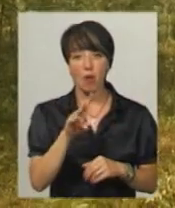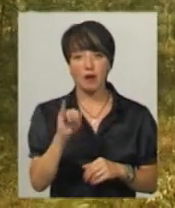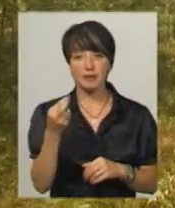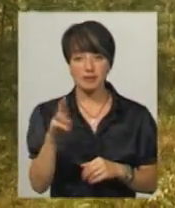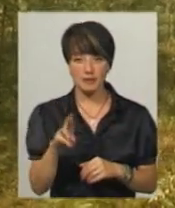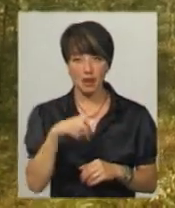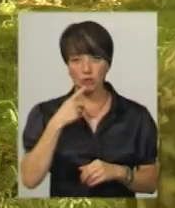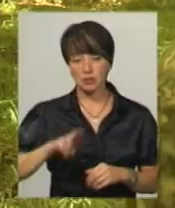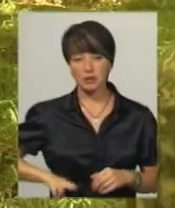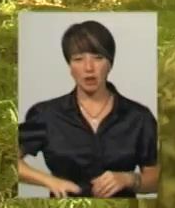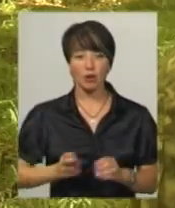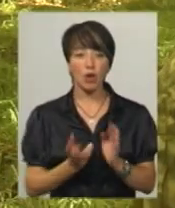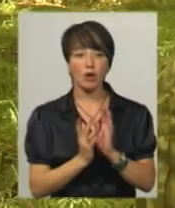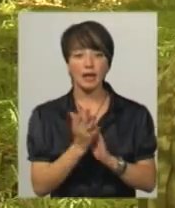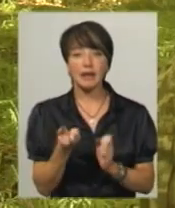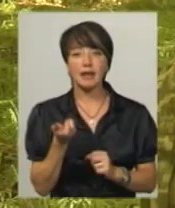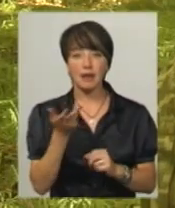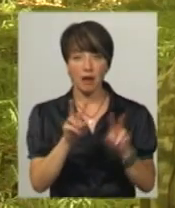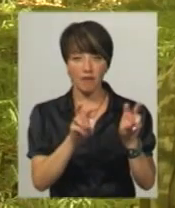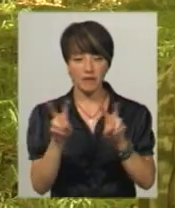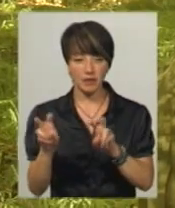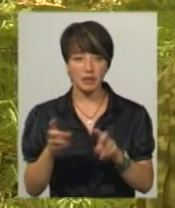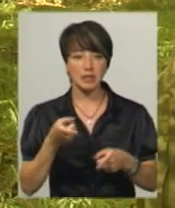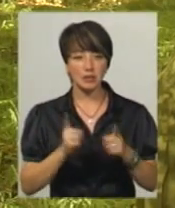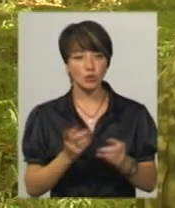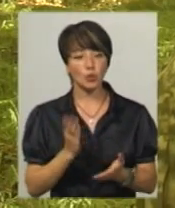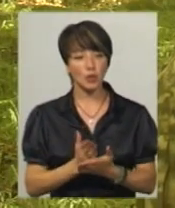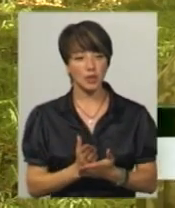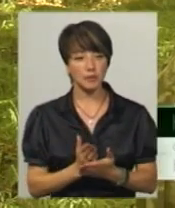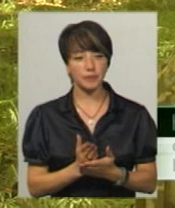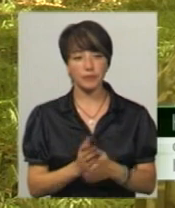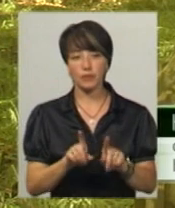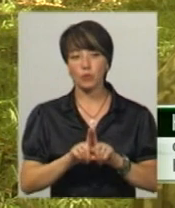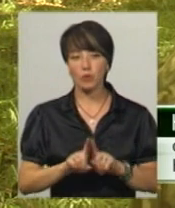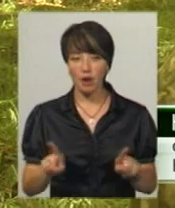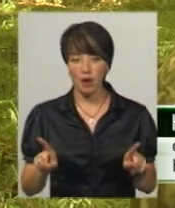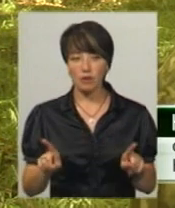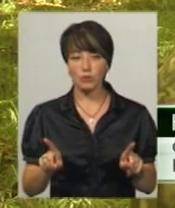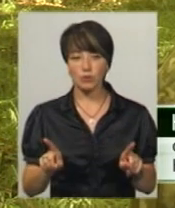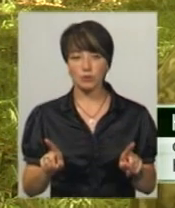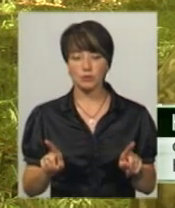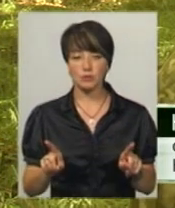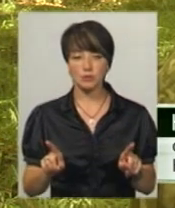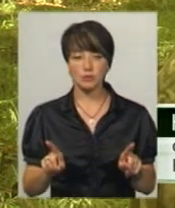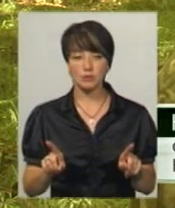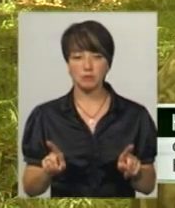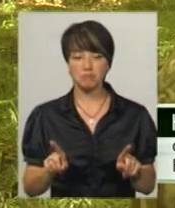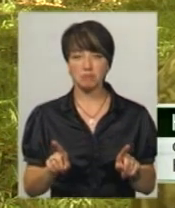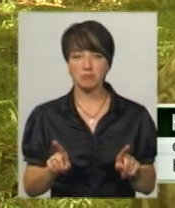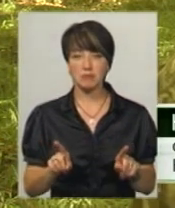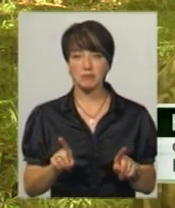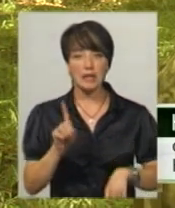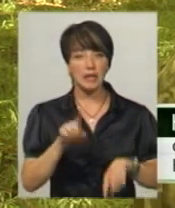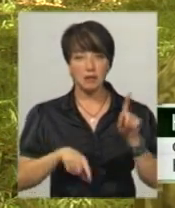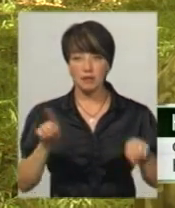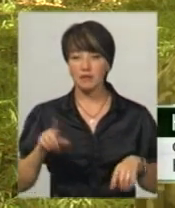Наталія Кратесюк, росте кілька видів орхідей. Вона дійсно є унікальною, надзвичайною, взагалі